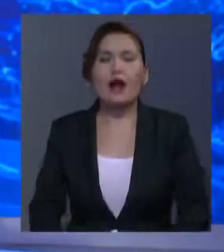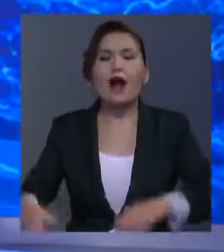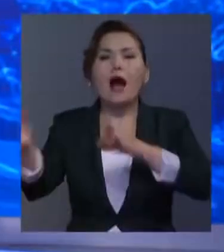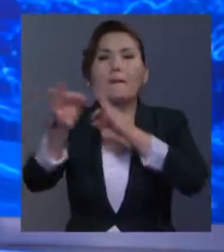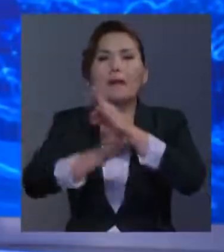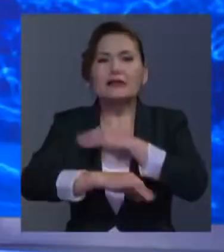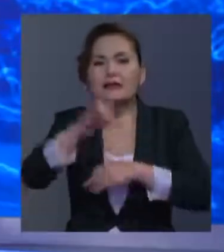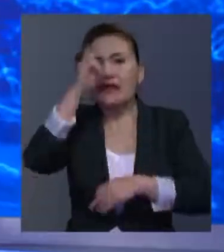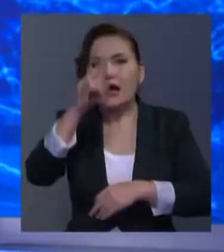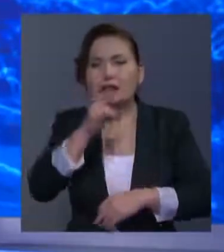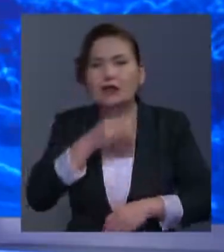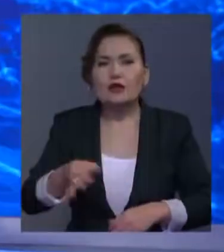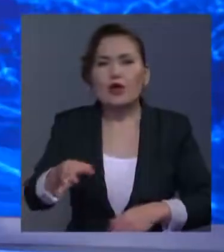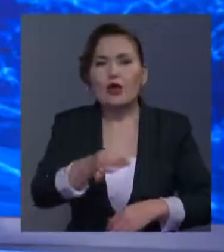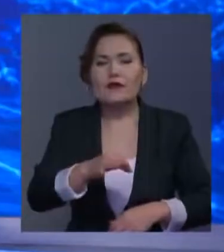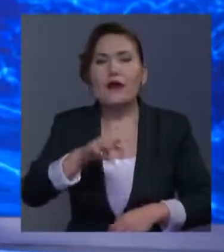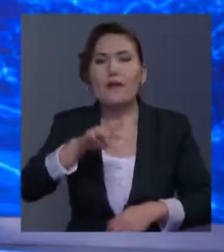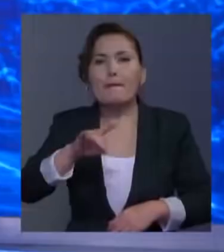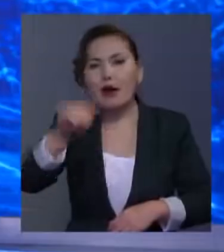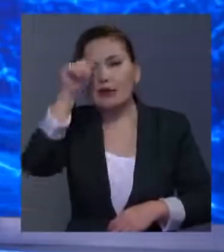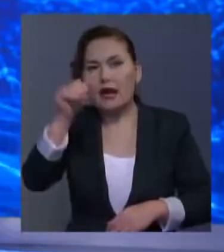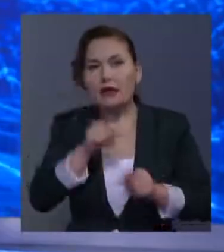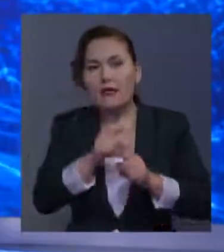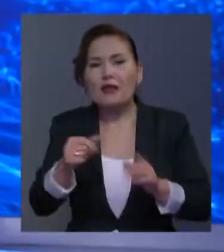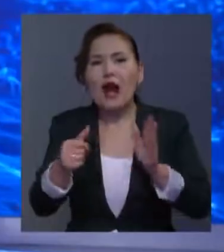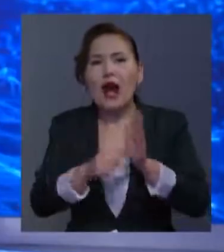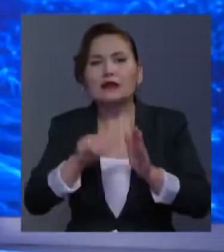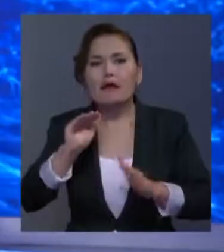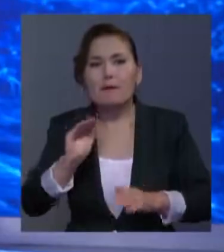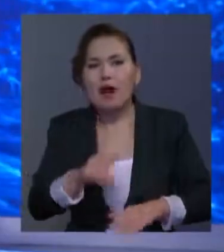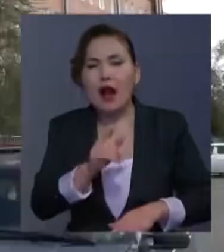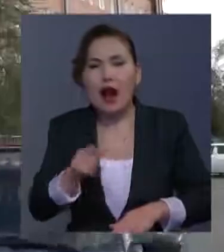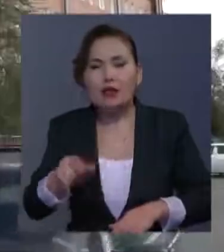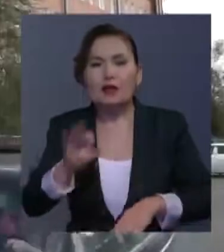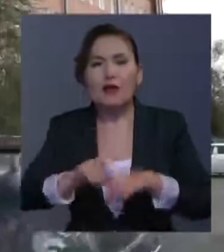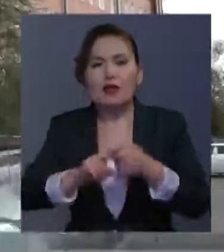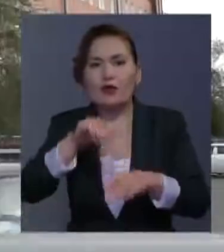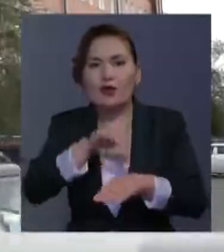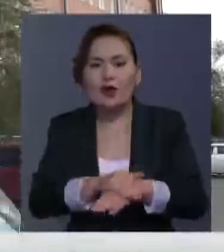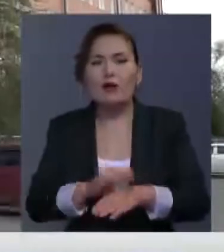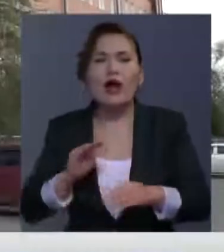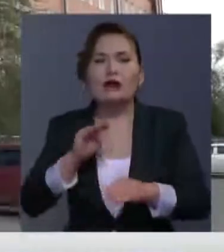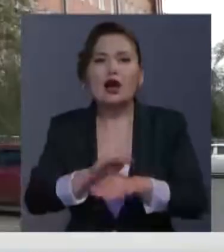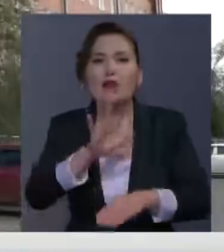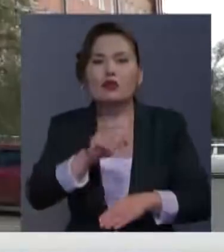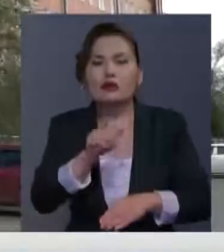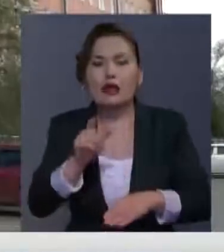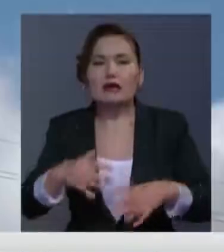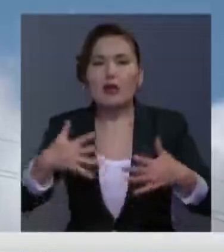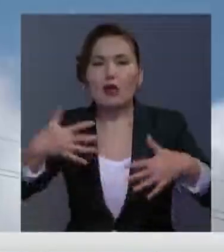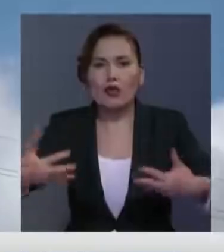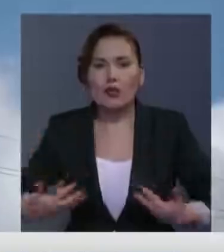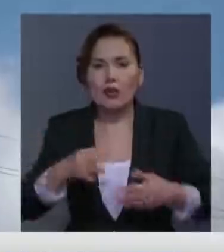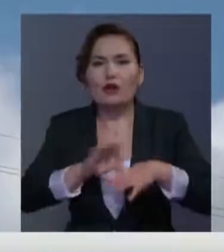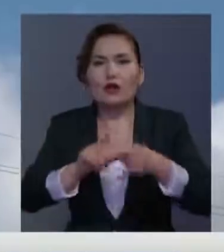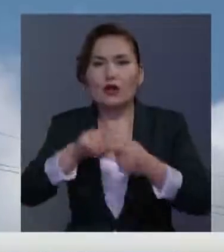Батыс Қазақстан облысында наурыз айынан бері 6 мыңнан астам адам коронавируспен ауырды, тағы 500 адамның өкпесі қабынған. Медициналық